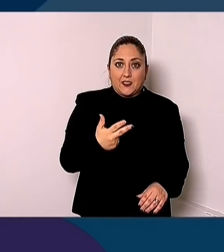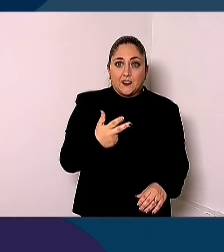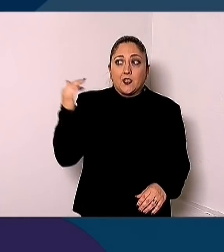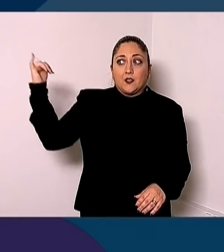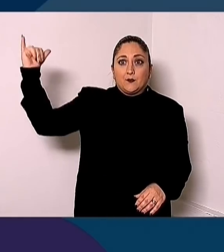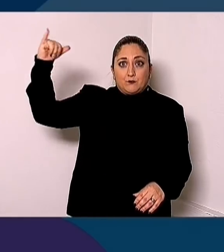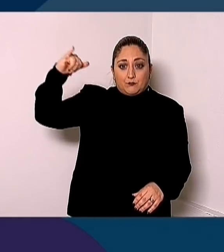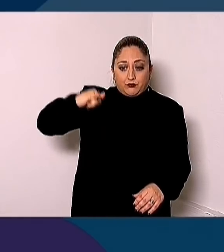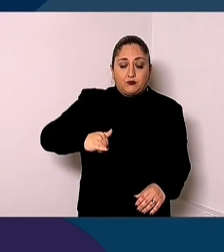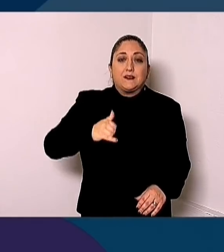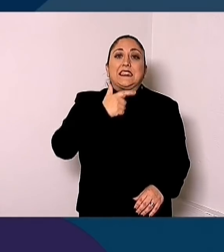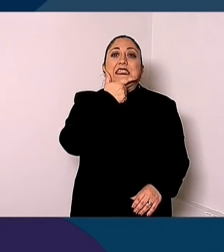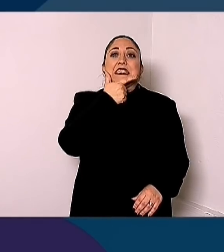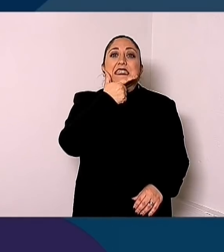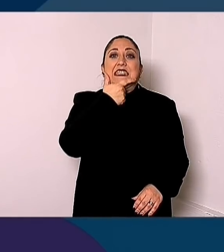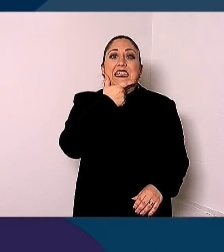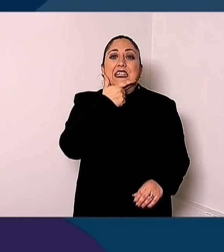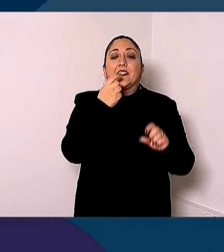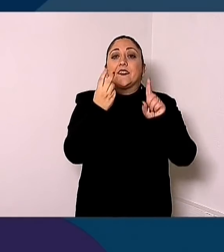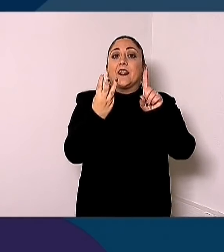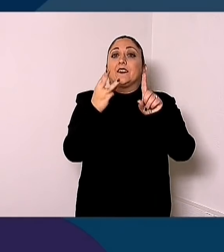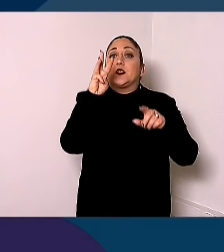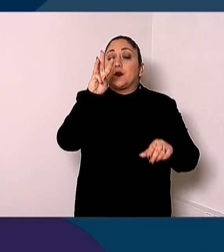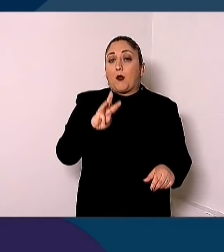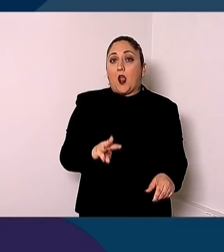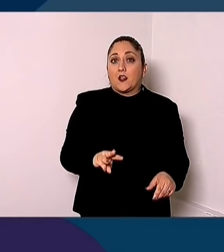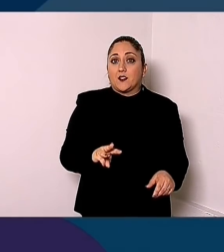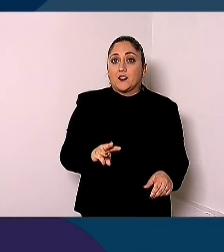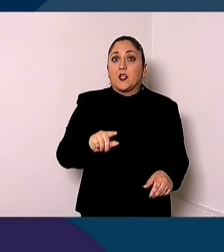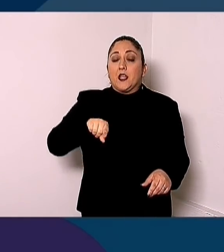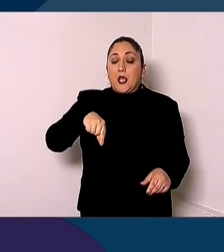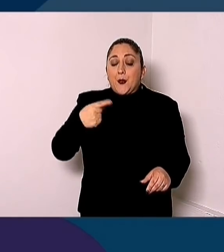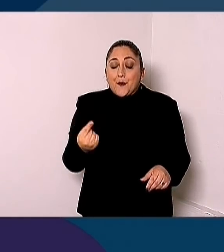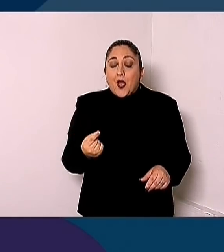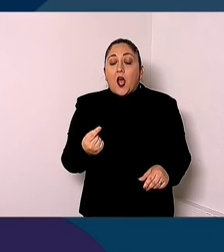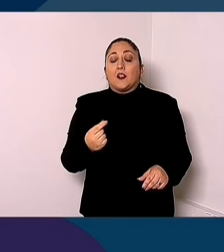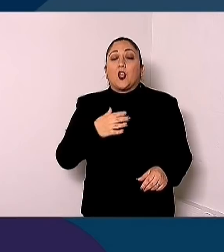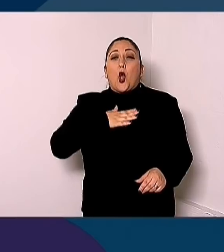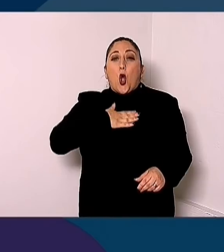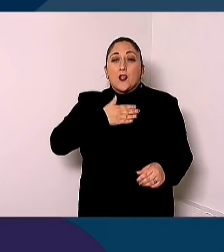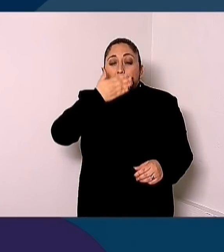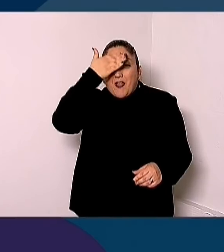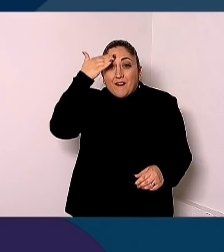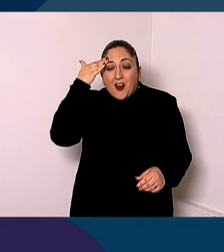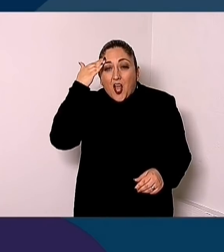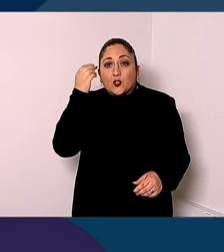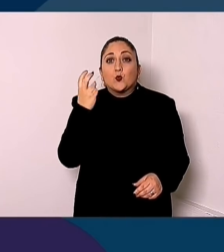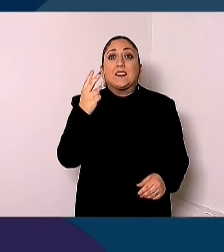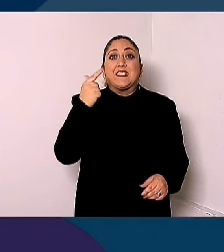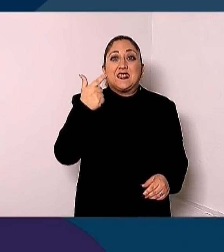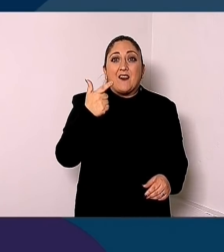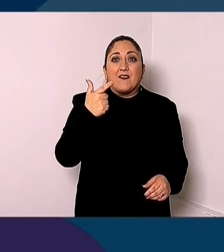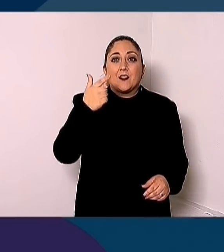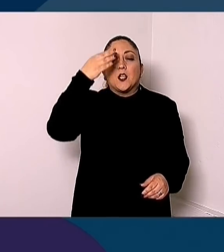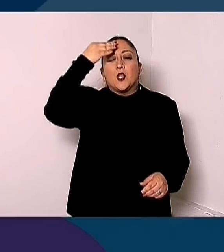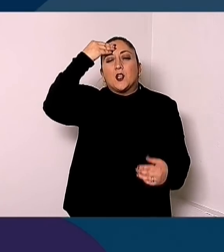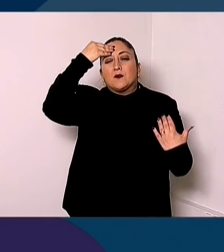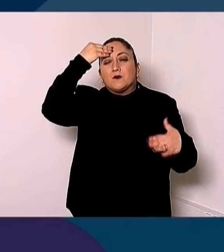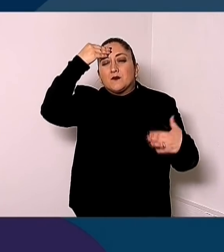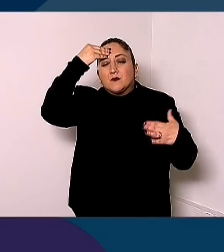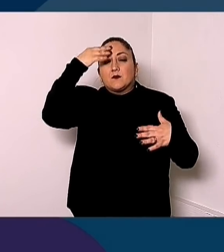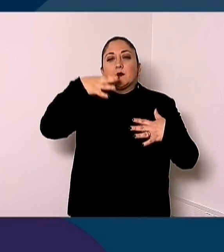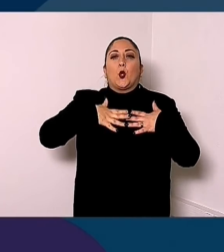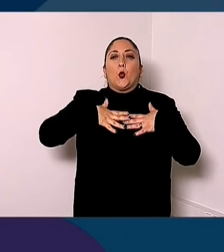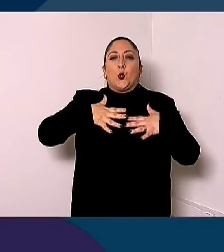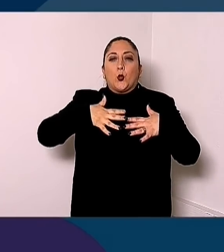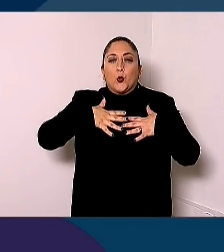ġie mill-Ingilterra fit-13 ta' Marzu u fis-27 ta' Marzu beda bis-sintomi ta' uġeħ ta' ras u tuħ ta' nifs u dan